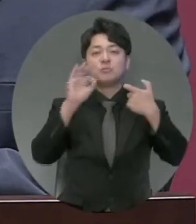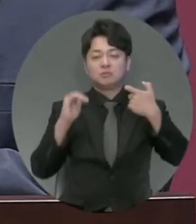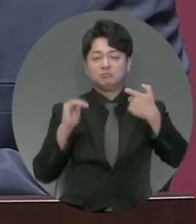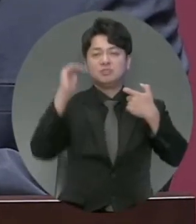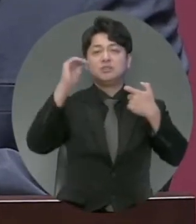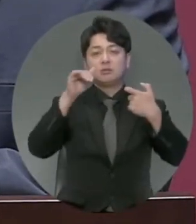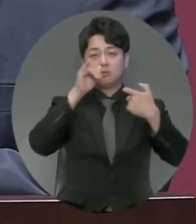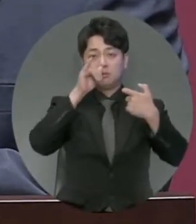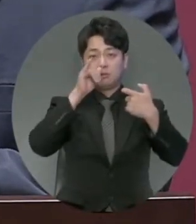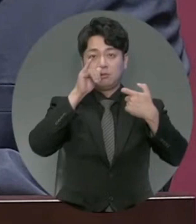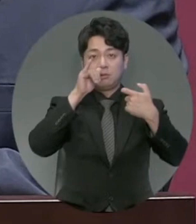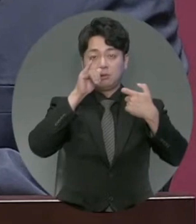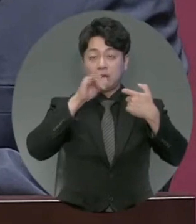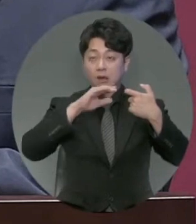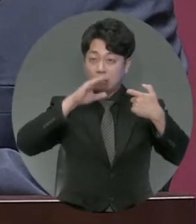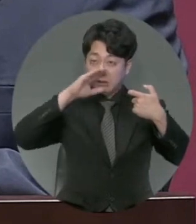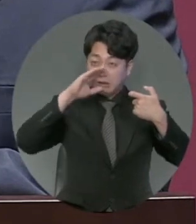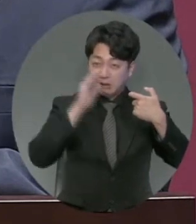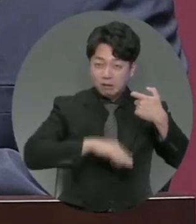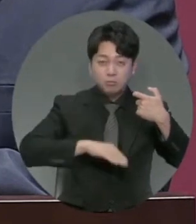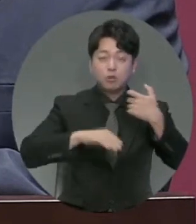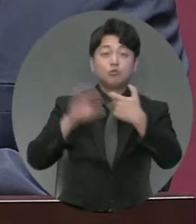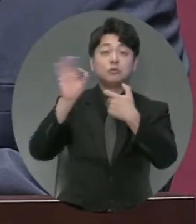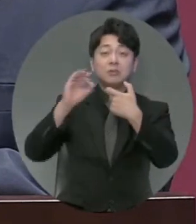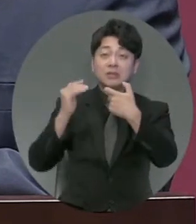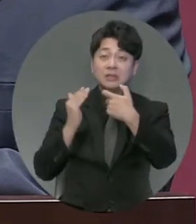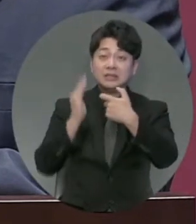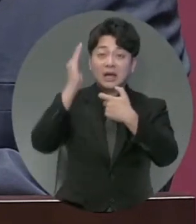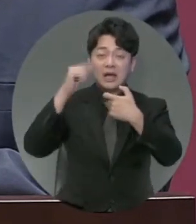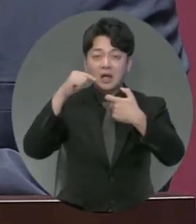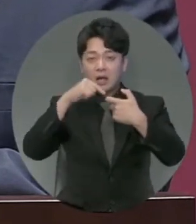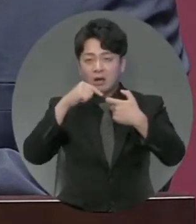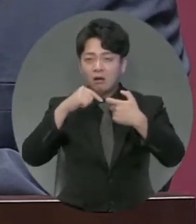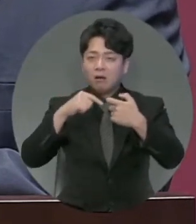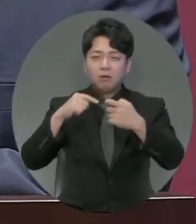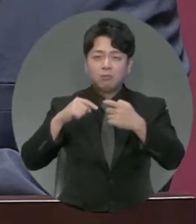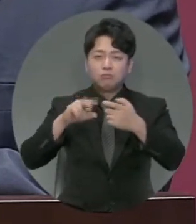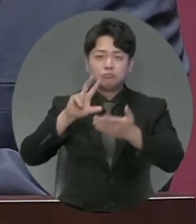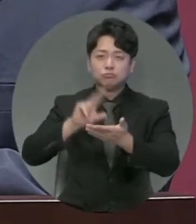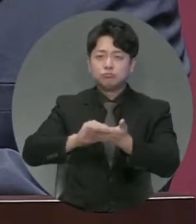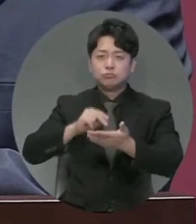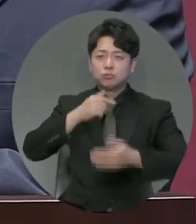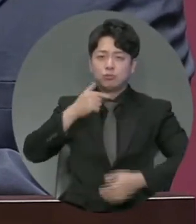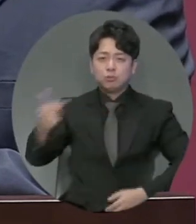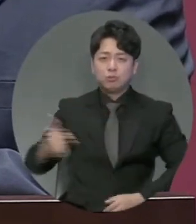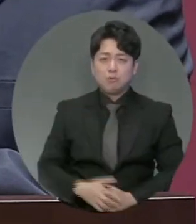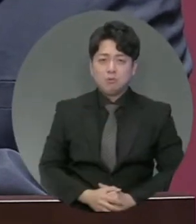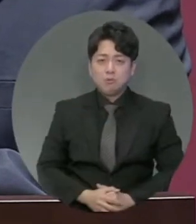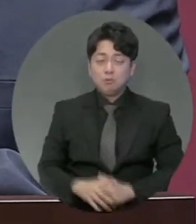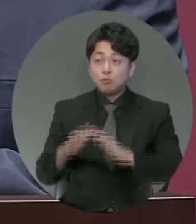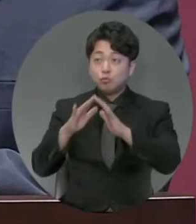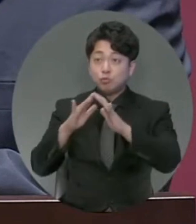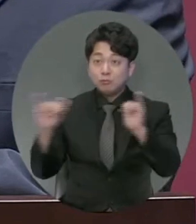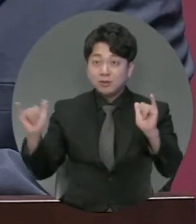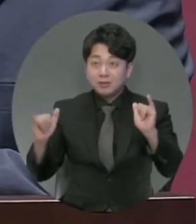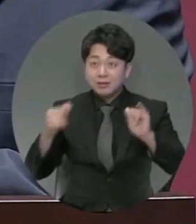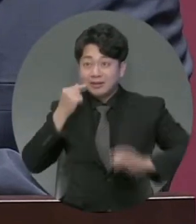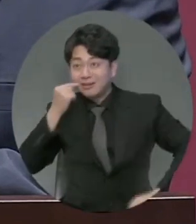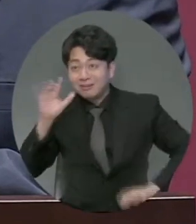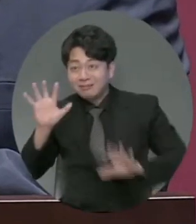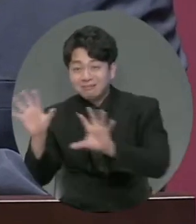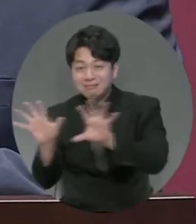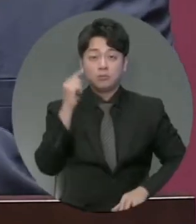부정평가가 60% 이상 올라가는 건 더 심각한 겁니다. 왜냐? 국민의 마음이 떠나고 있기 때문이죠. 원인이